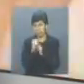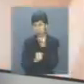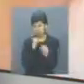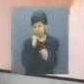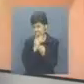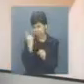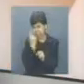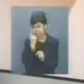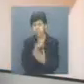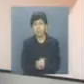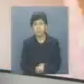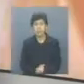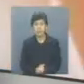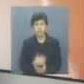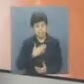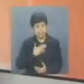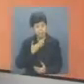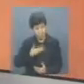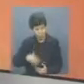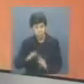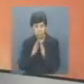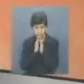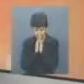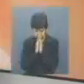คะวันนี้ดิฉันประภาพรลาไปก่อนสวัสดีค่ะ